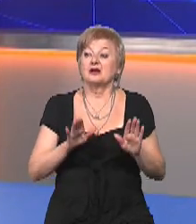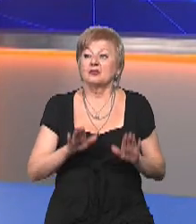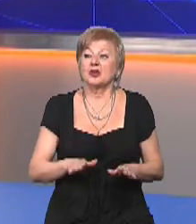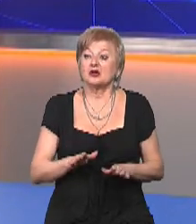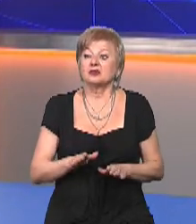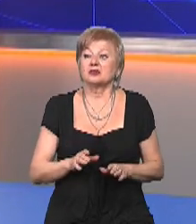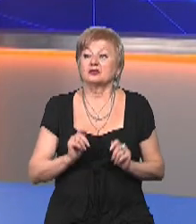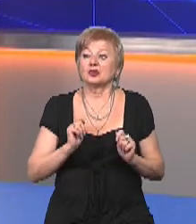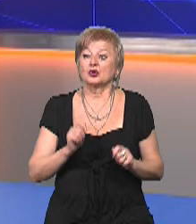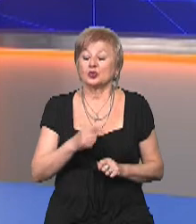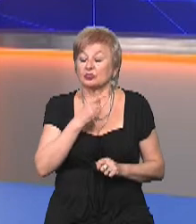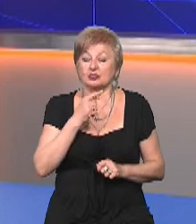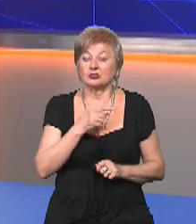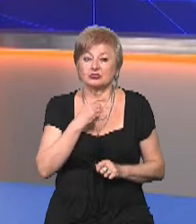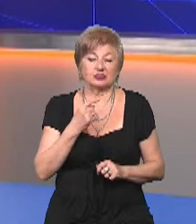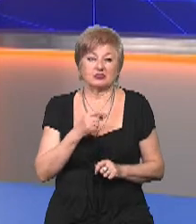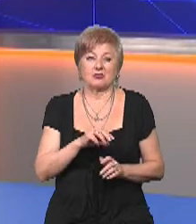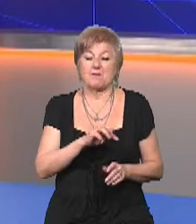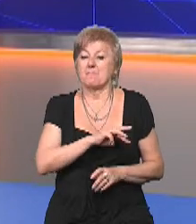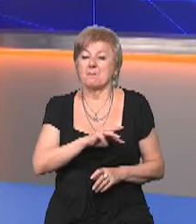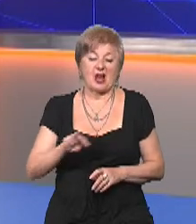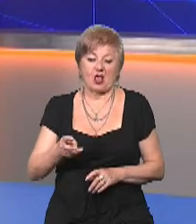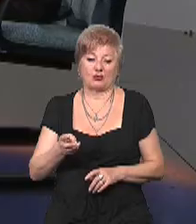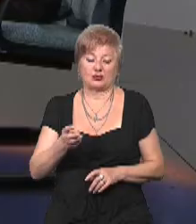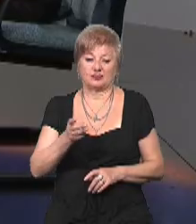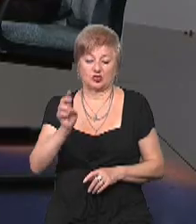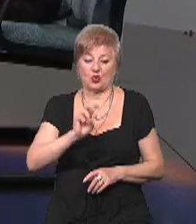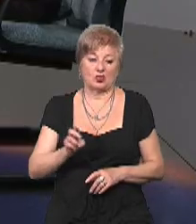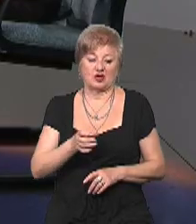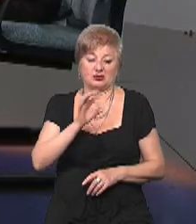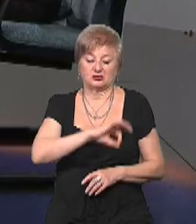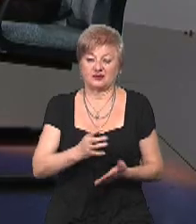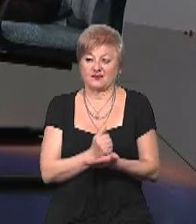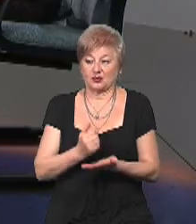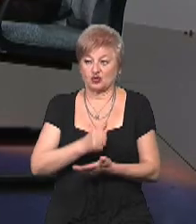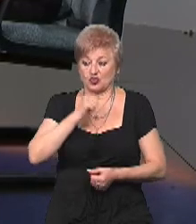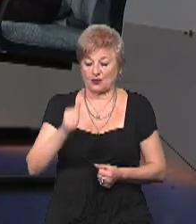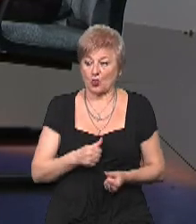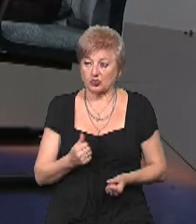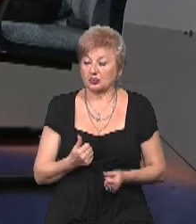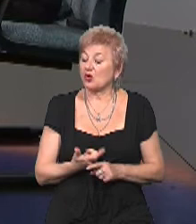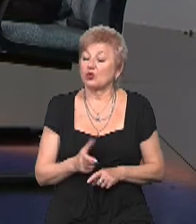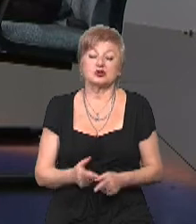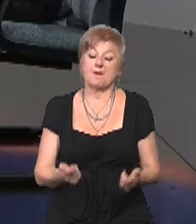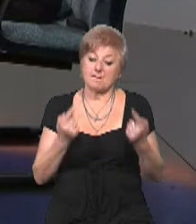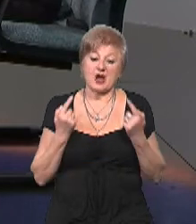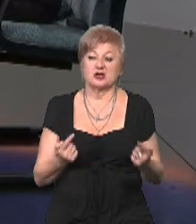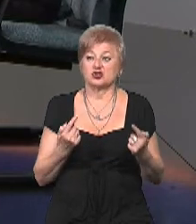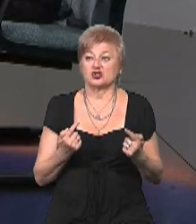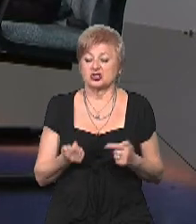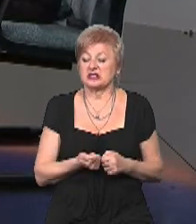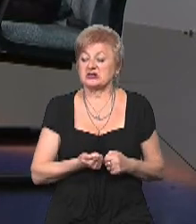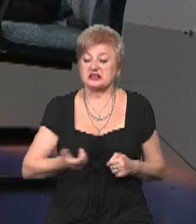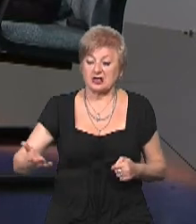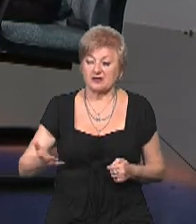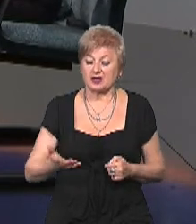сотни миллионов долларов экспортной выручки в год. Поэтому это очень большие цифры.